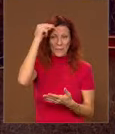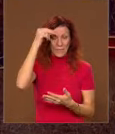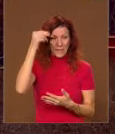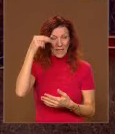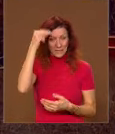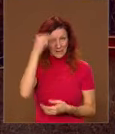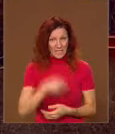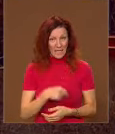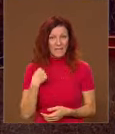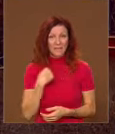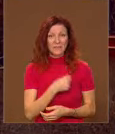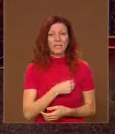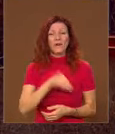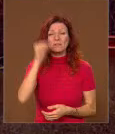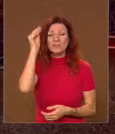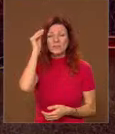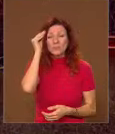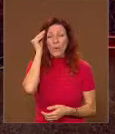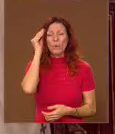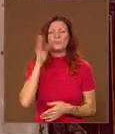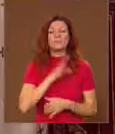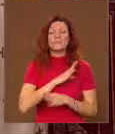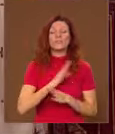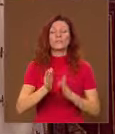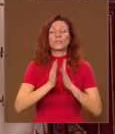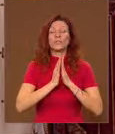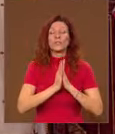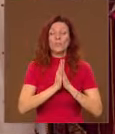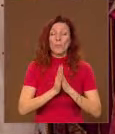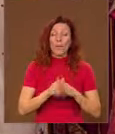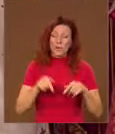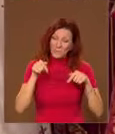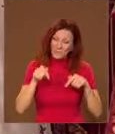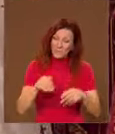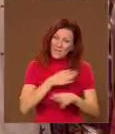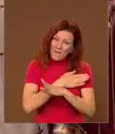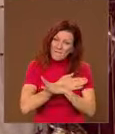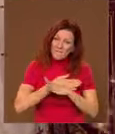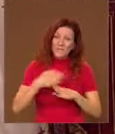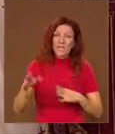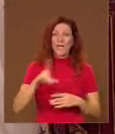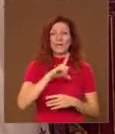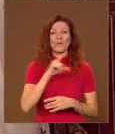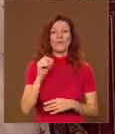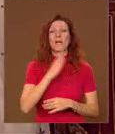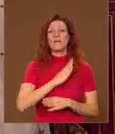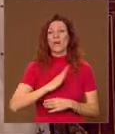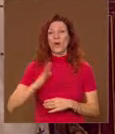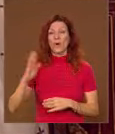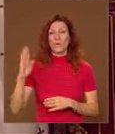благочестиви християни да помене Господ Бог в своето царство. Сега и винаги, во веки